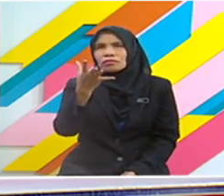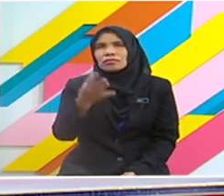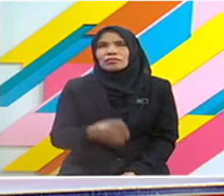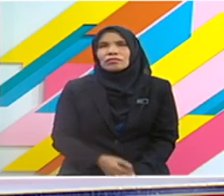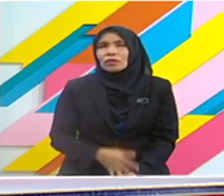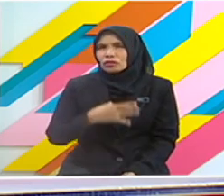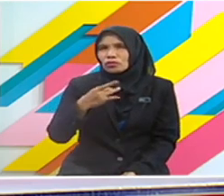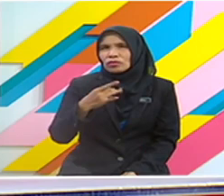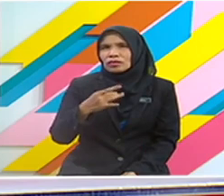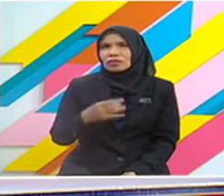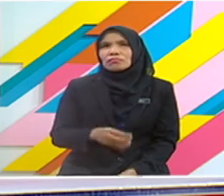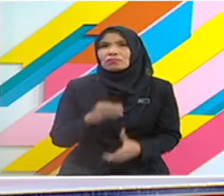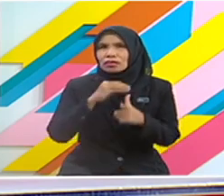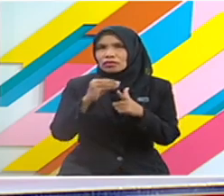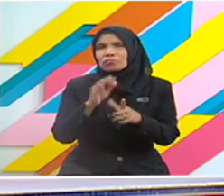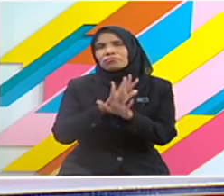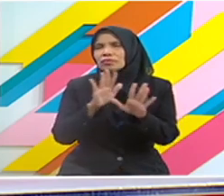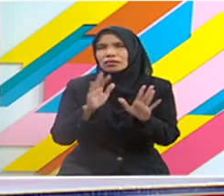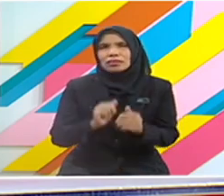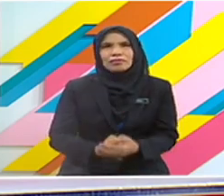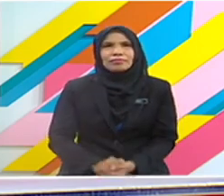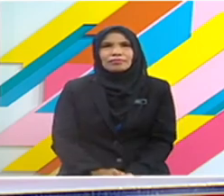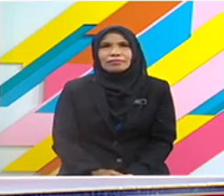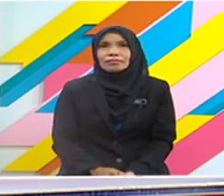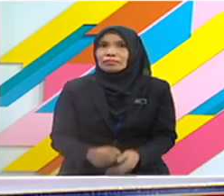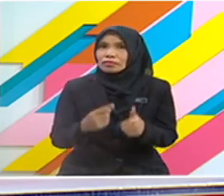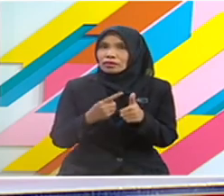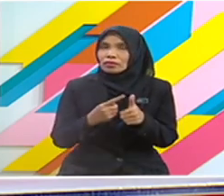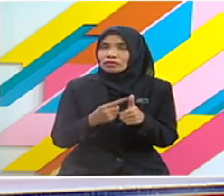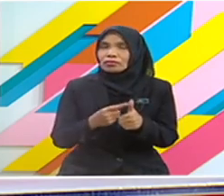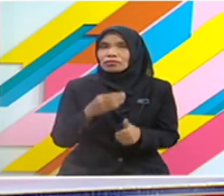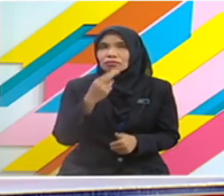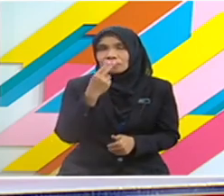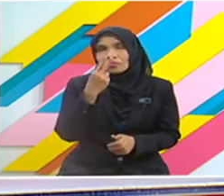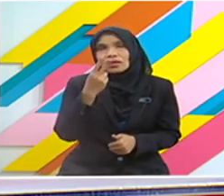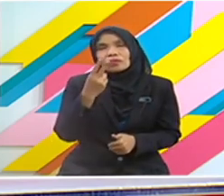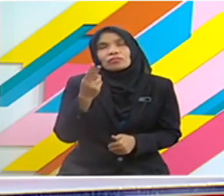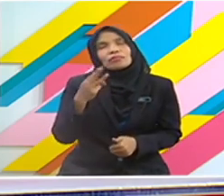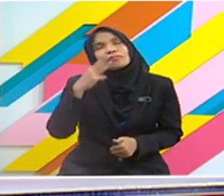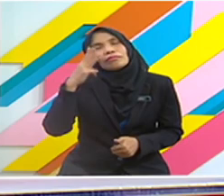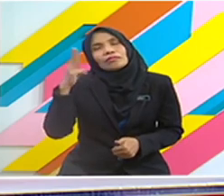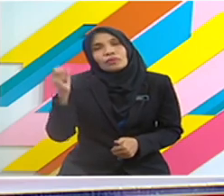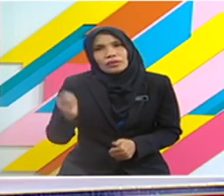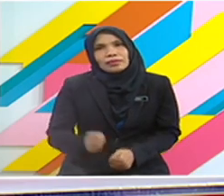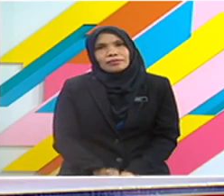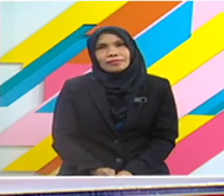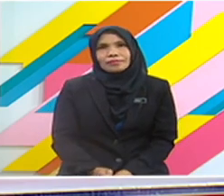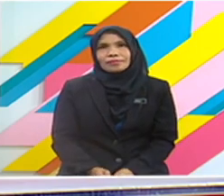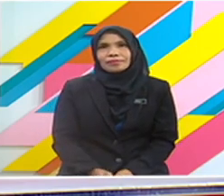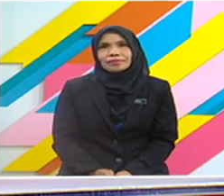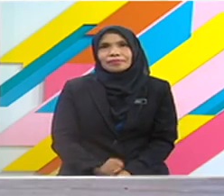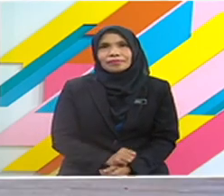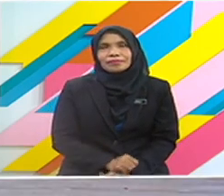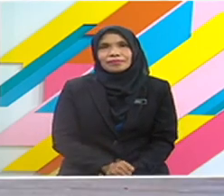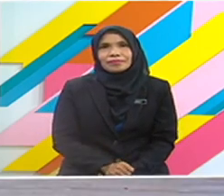jenis. Antaranya adalah bau yang pertama, bau wangi. Okey, contoh bau wangi. Dalam ketiga-tiga tu Kak Rina suka bau yang